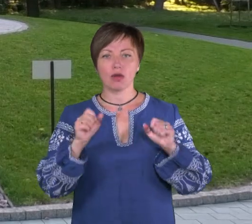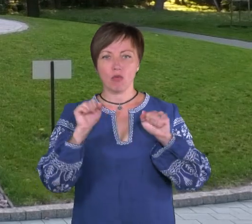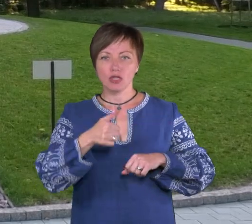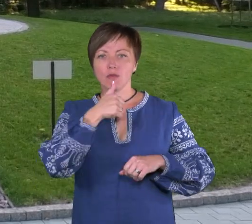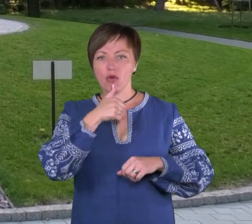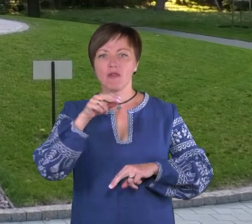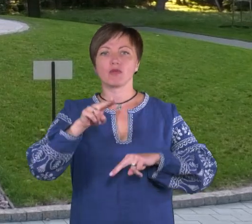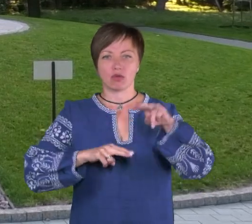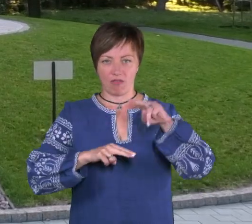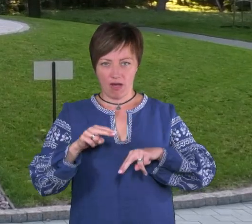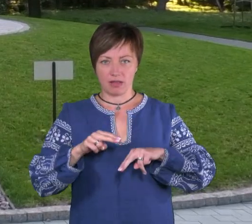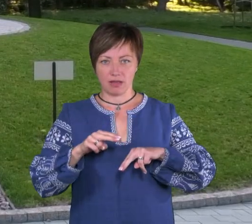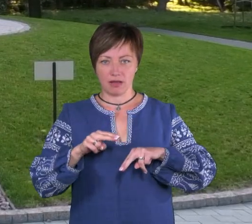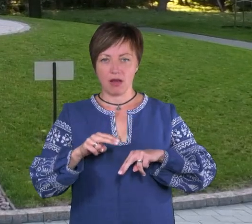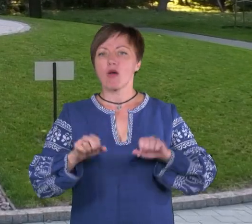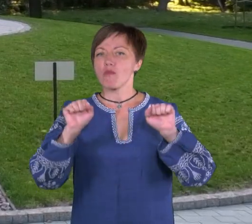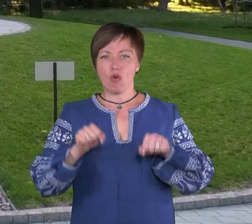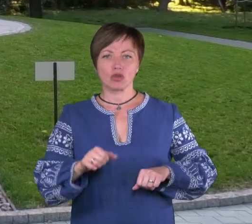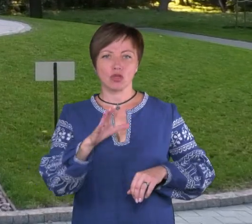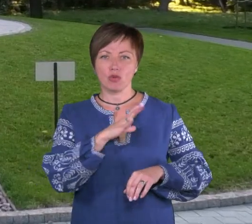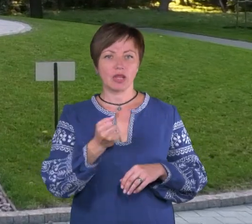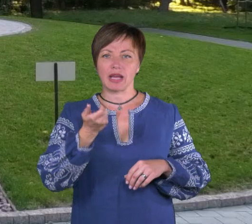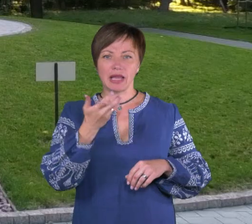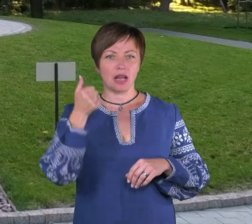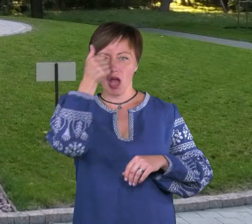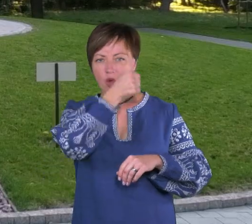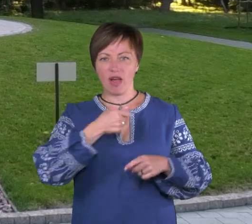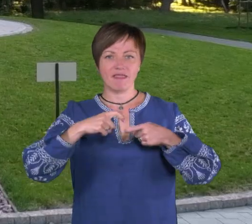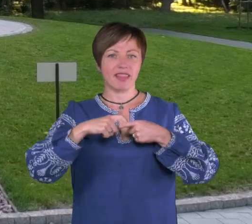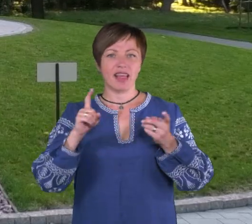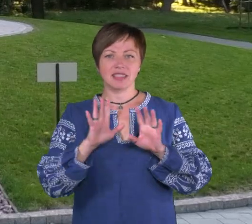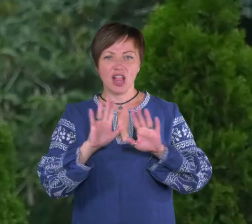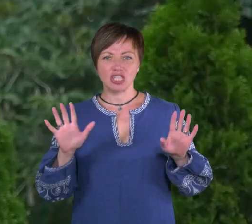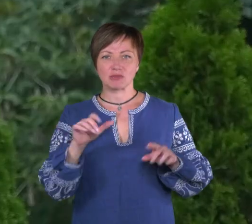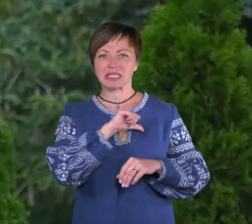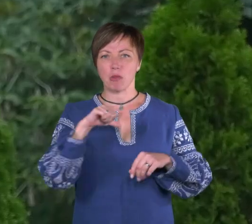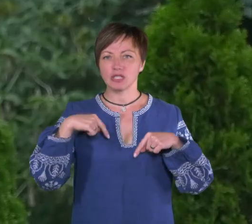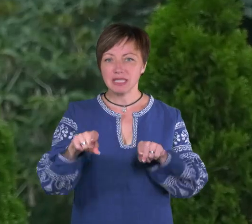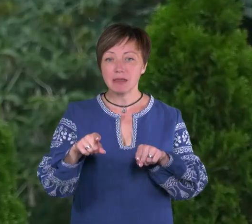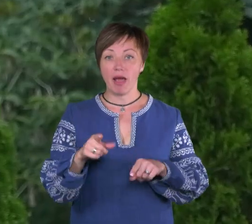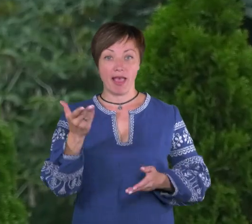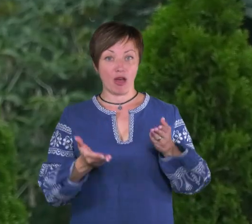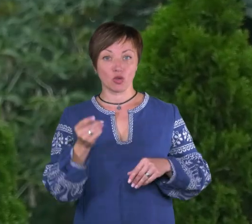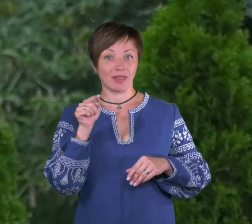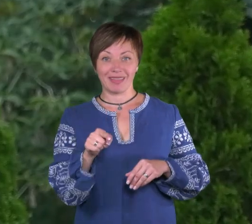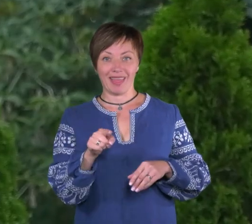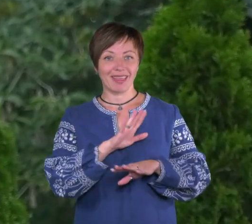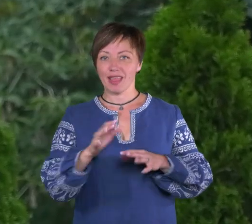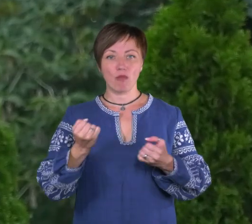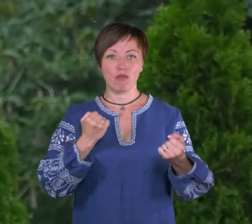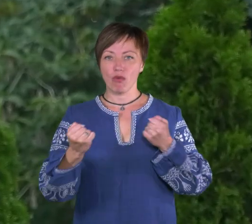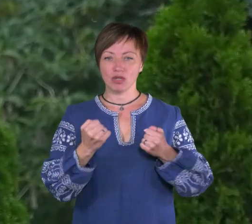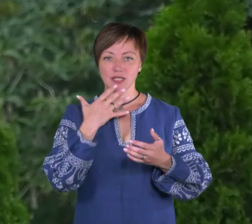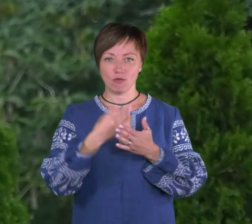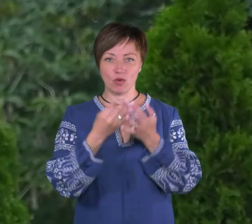пробувати будувати. Можна бути кілька років незалежними і самостійними, але якщо ти не борешся за